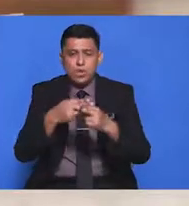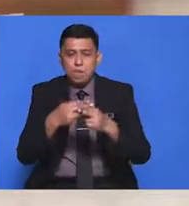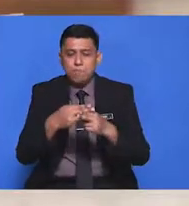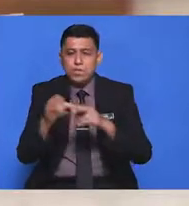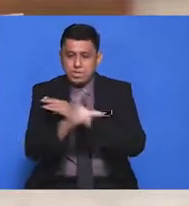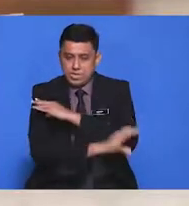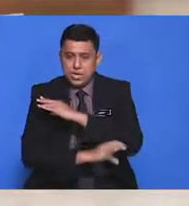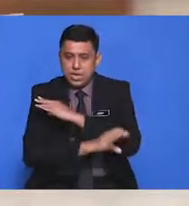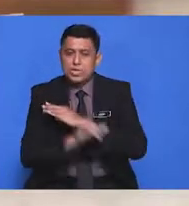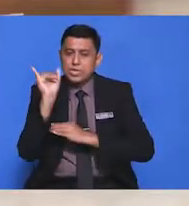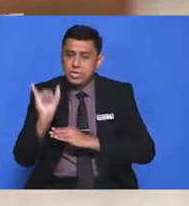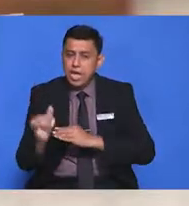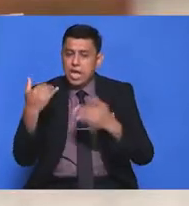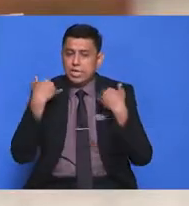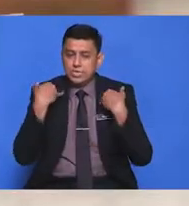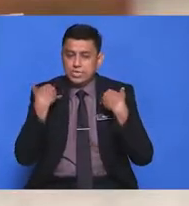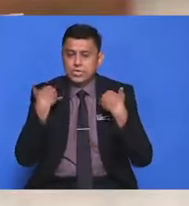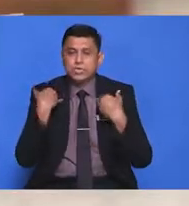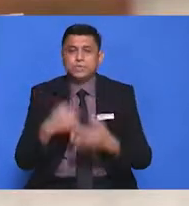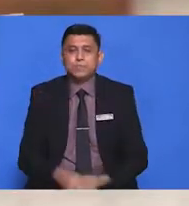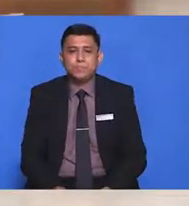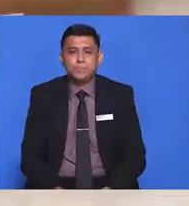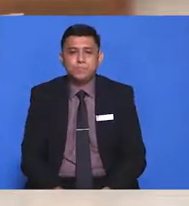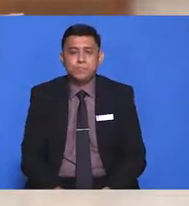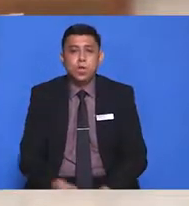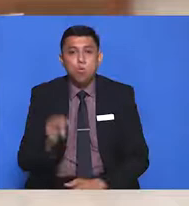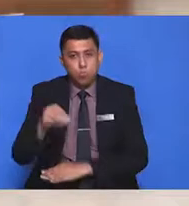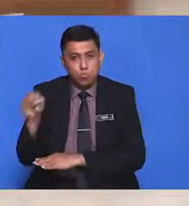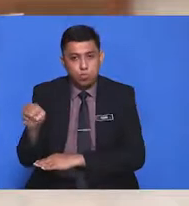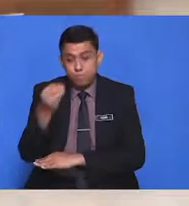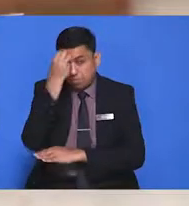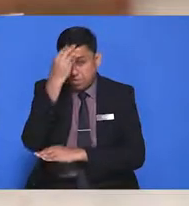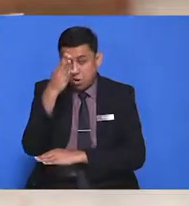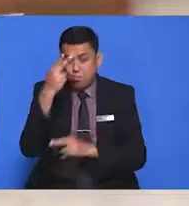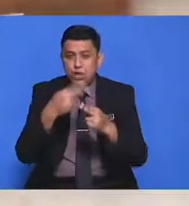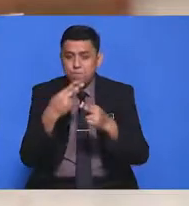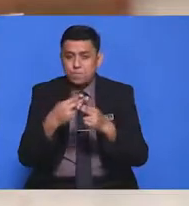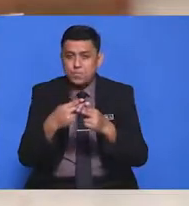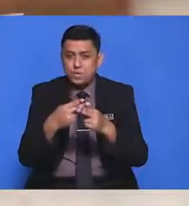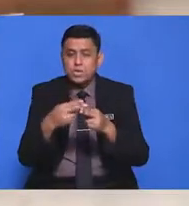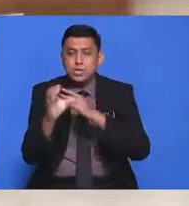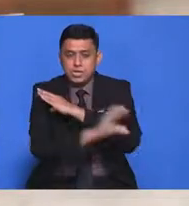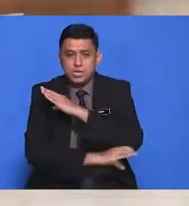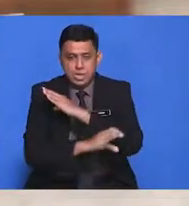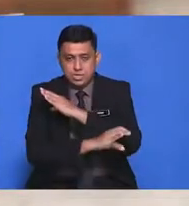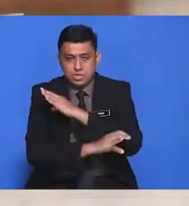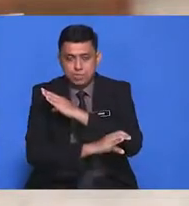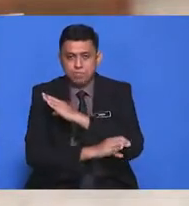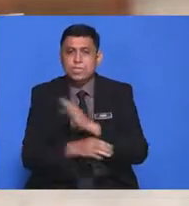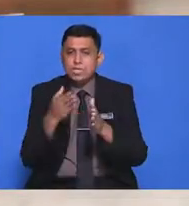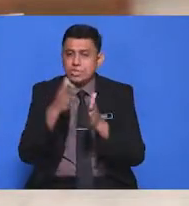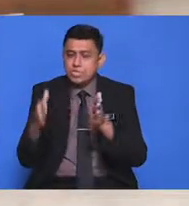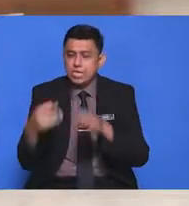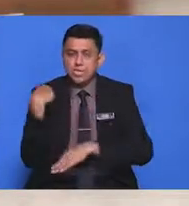kita di rantau Asia Tenggara ini. Bolehkah murid-murid memberitahu cikgu beberapa nama negara jiran kita yang